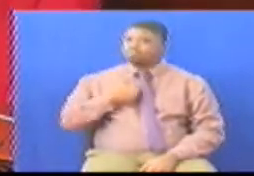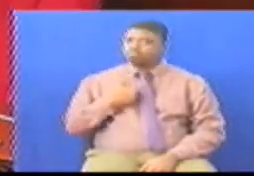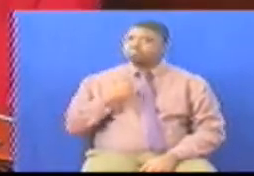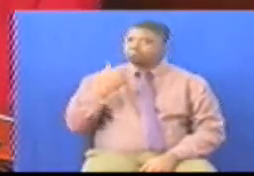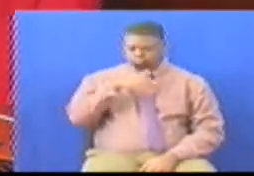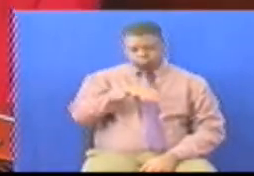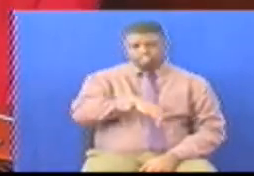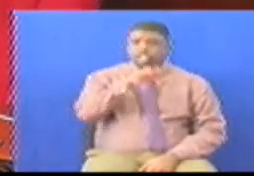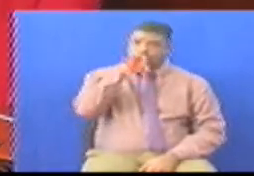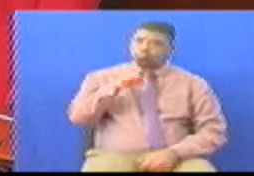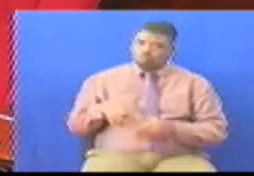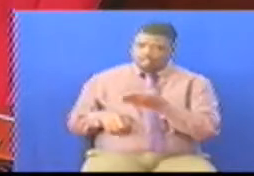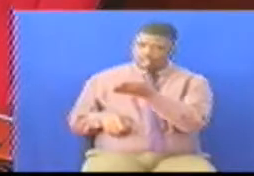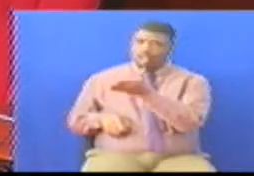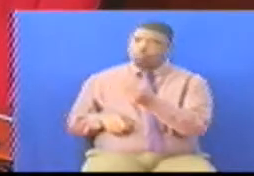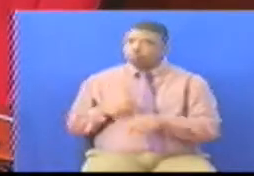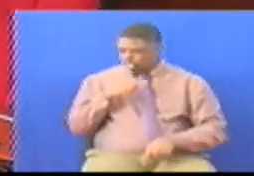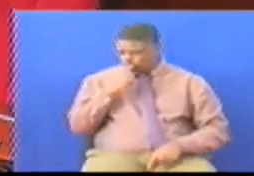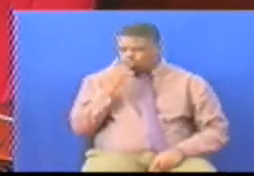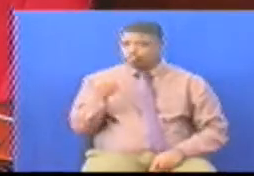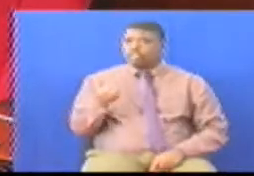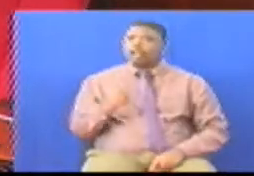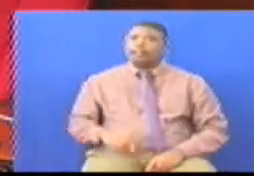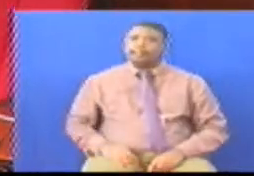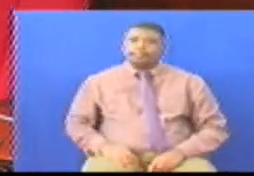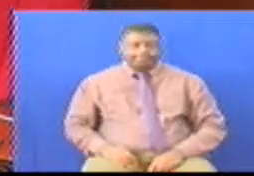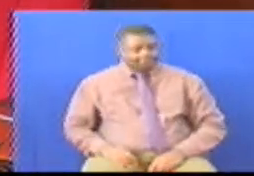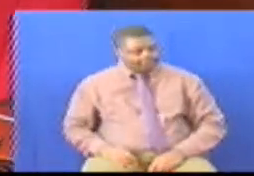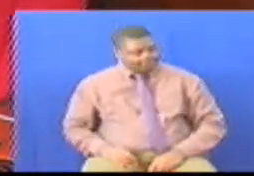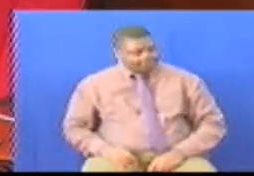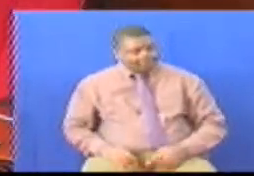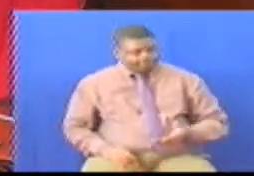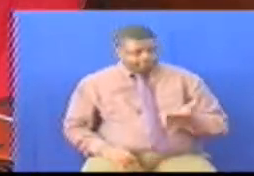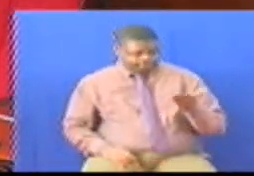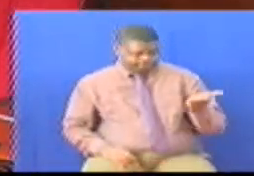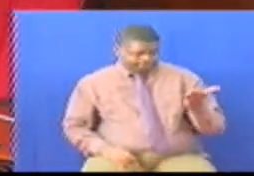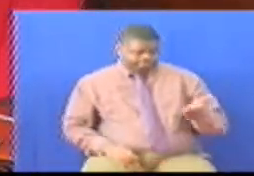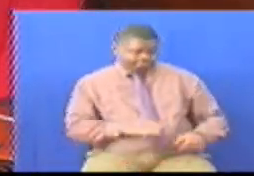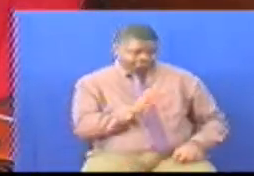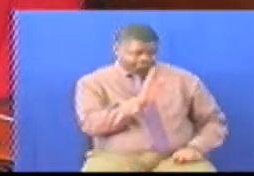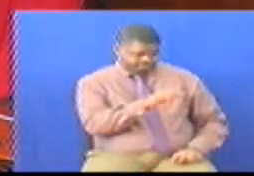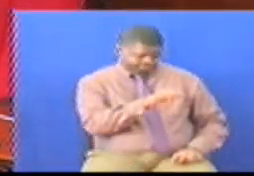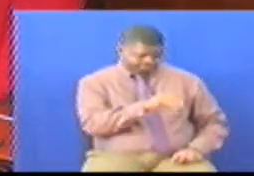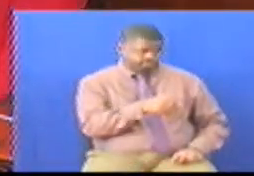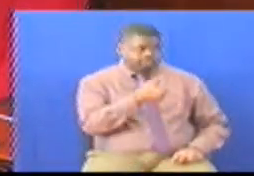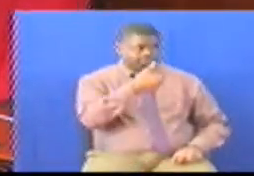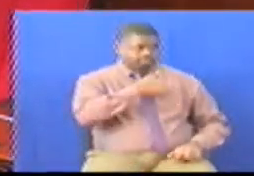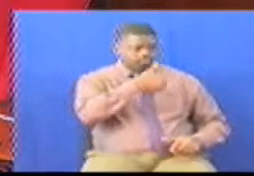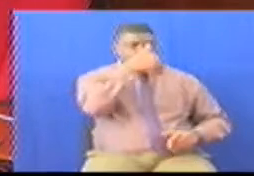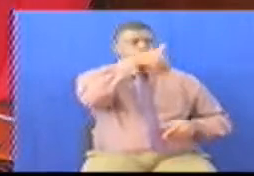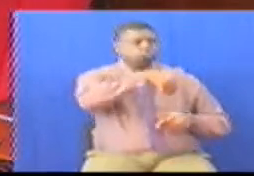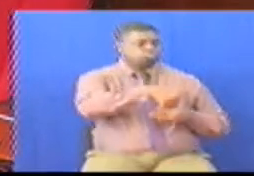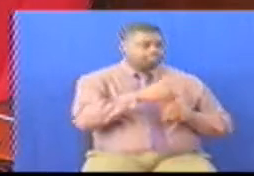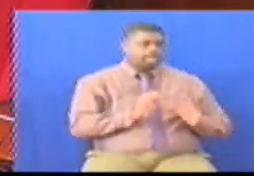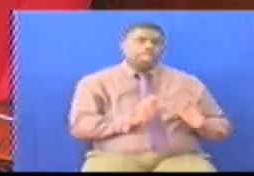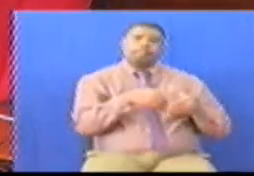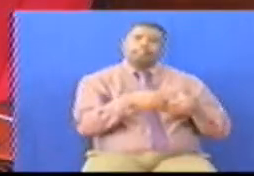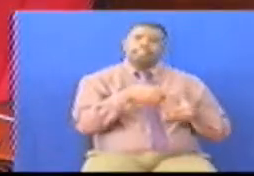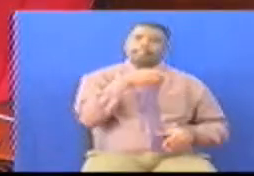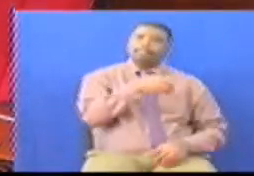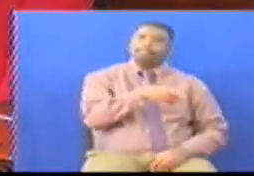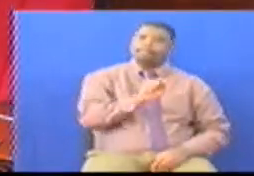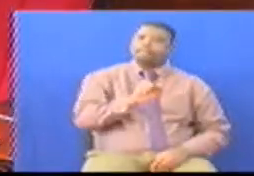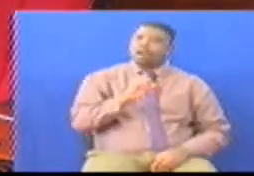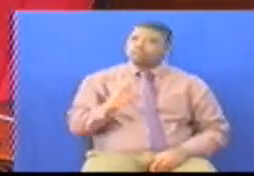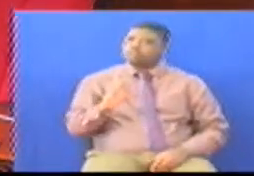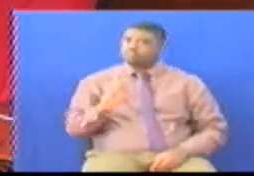hiyo Mheshimiwa Spika. Mheshimiwa Spika, mimi ni mjumbe wa kamati ya PSC. Mimi